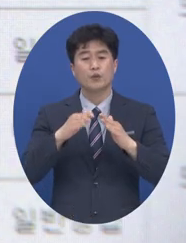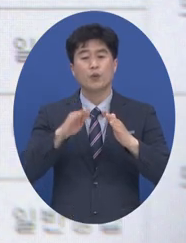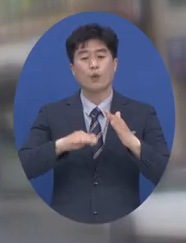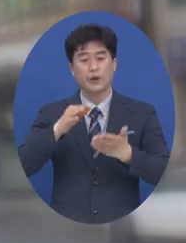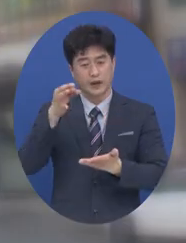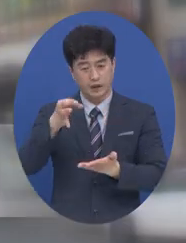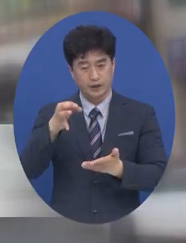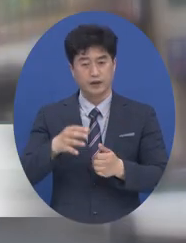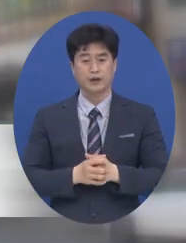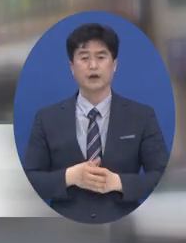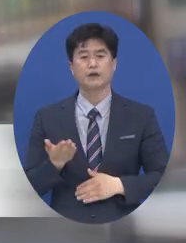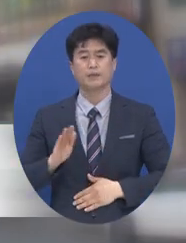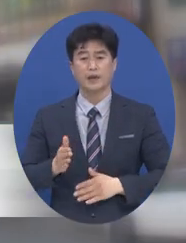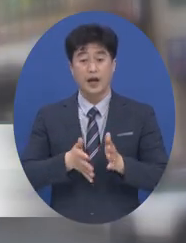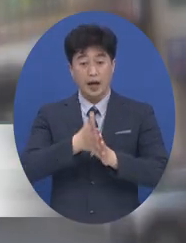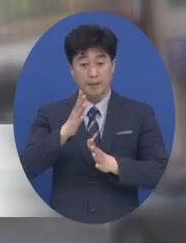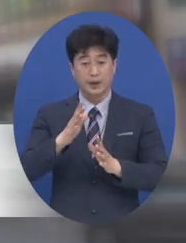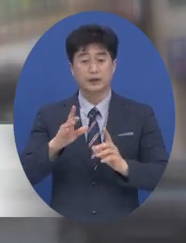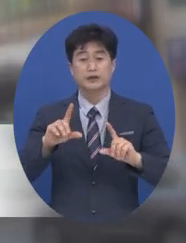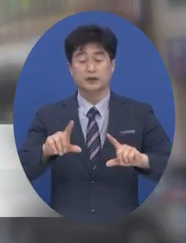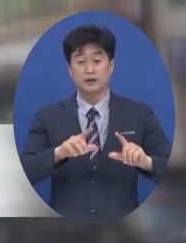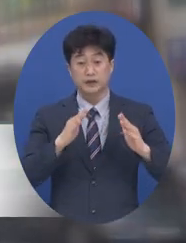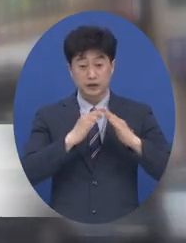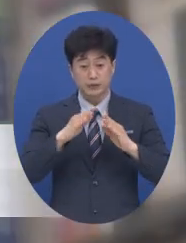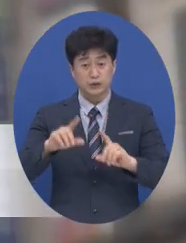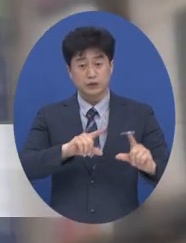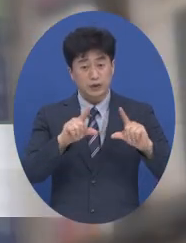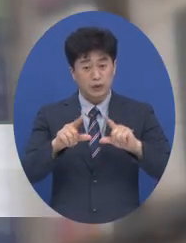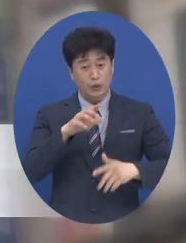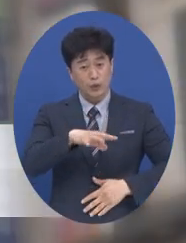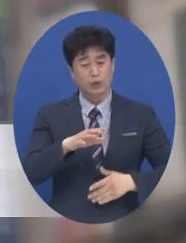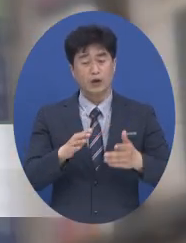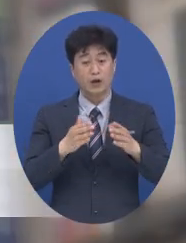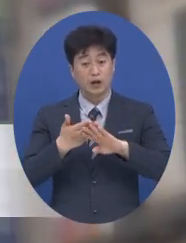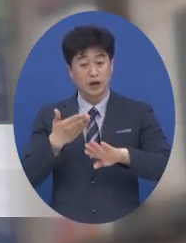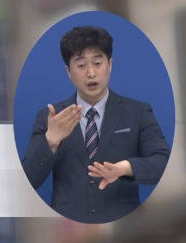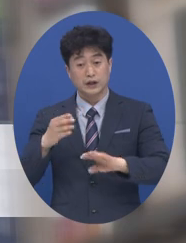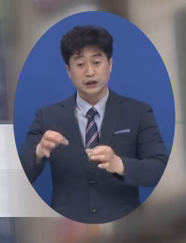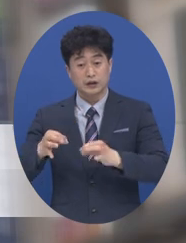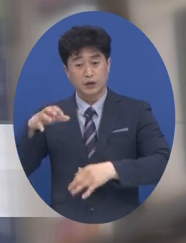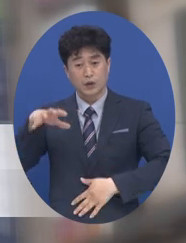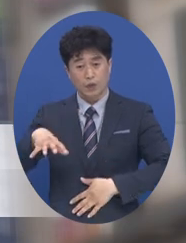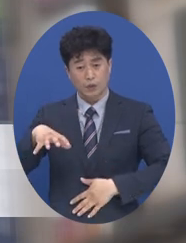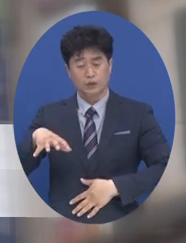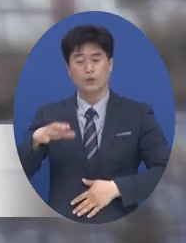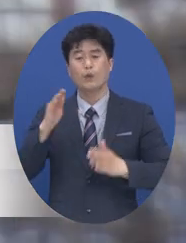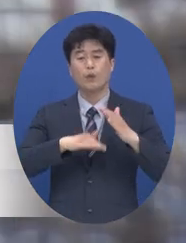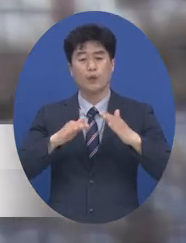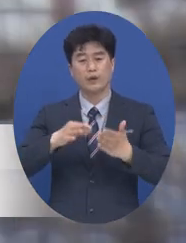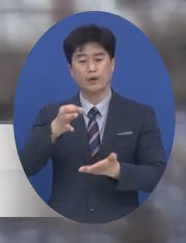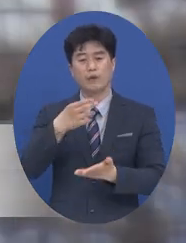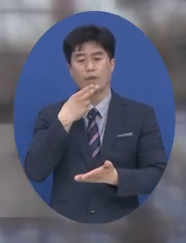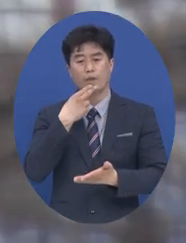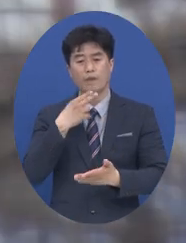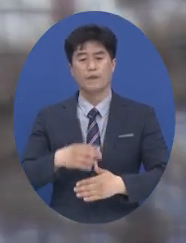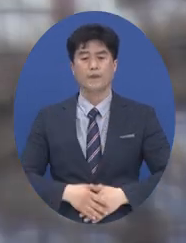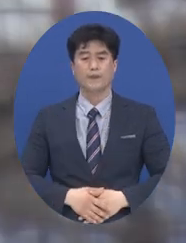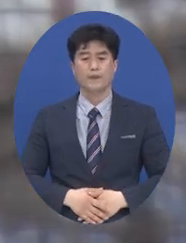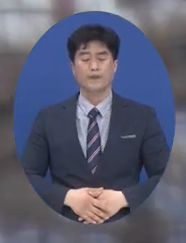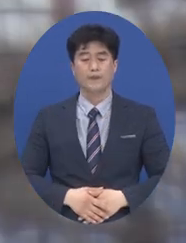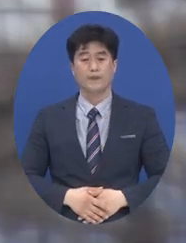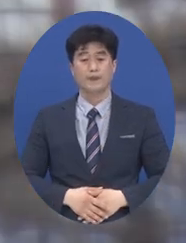입니다 하지만 아파트나 주택 등 주거용 부동산과 달리 상가 등의 p 주거용 부동산은 공시가격이 없습니다